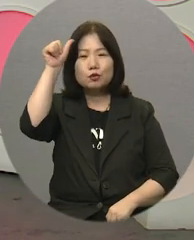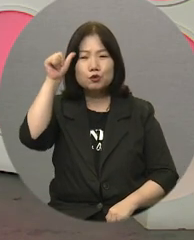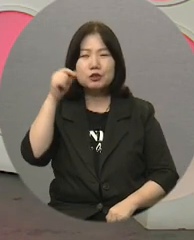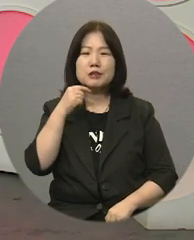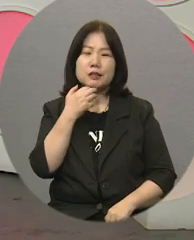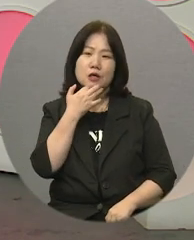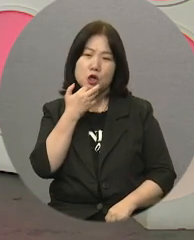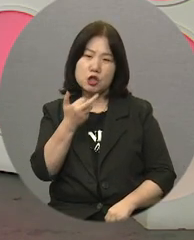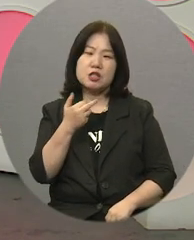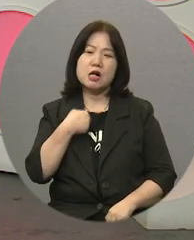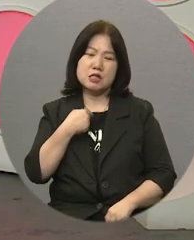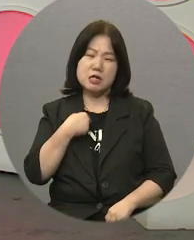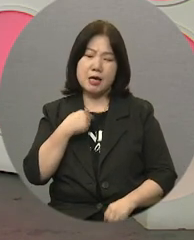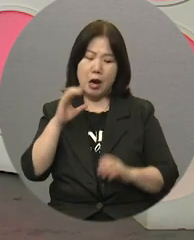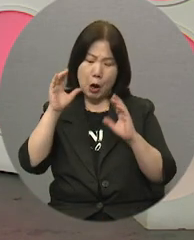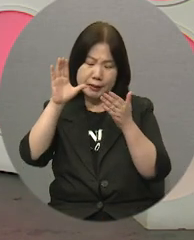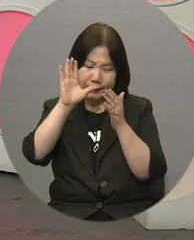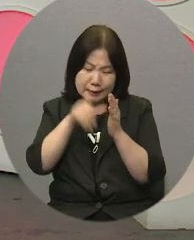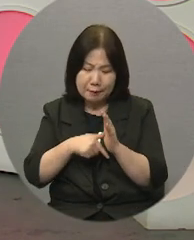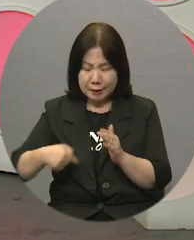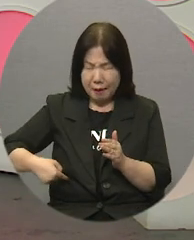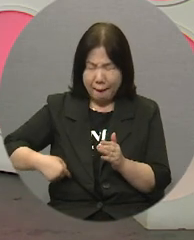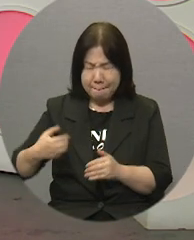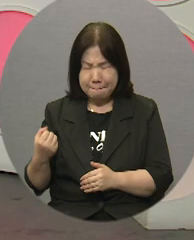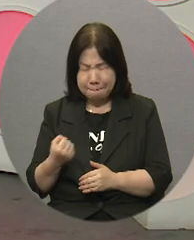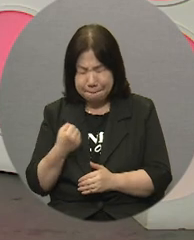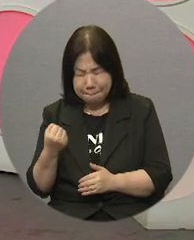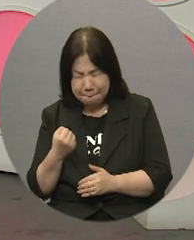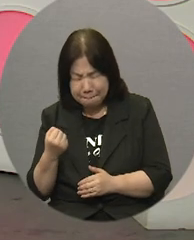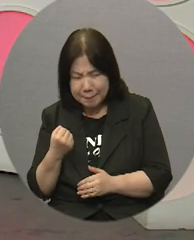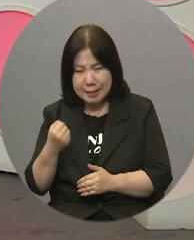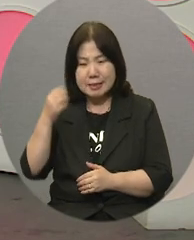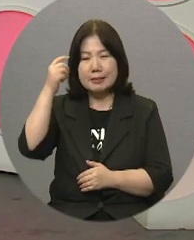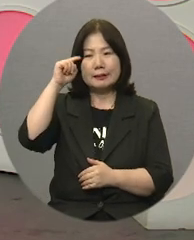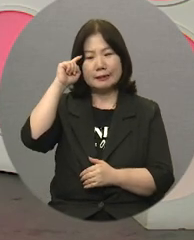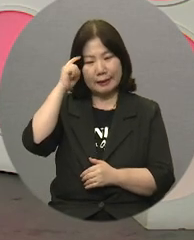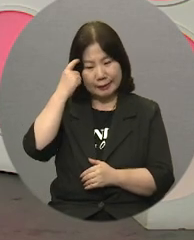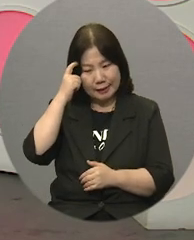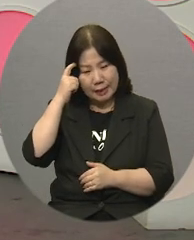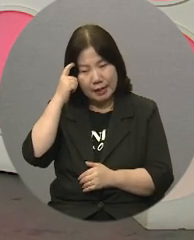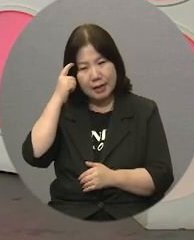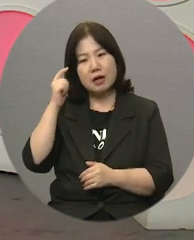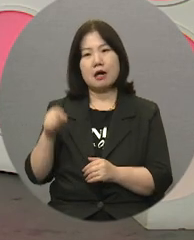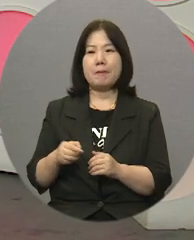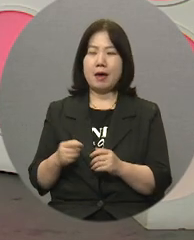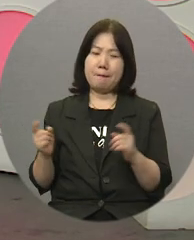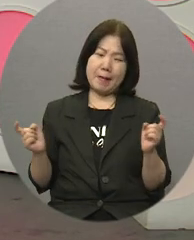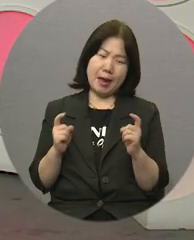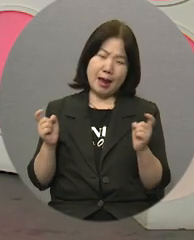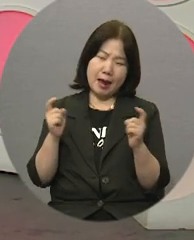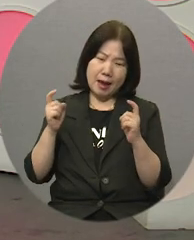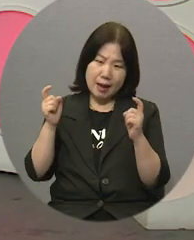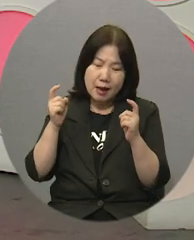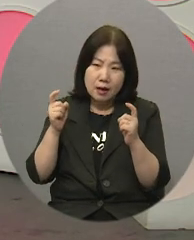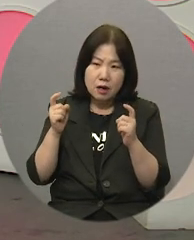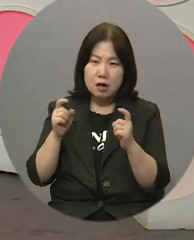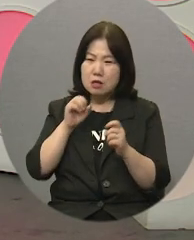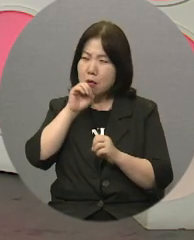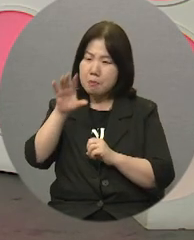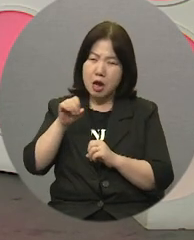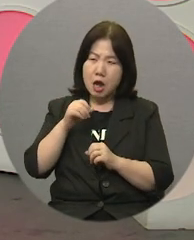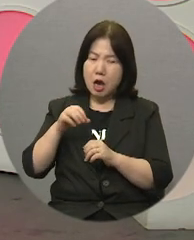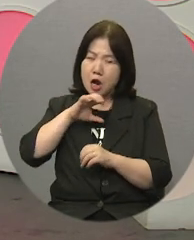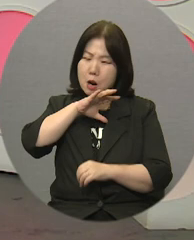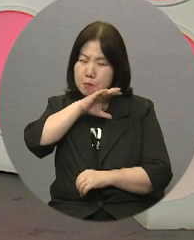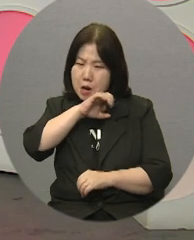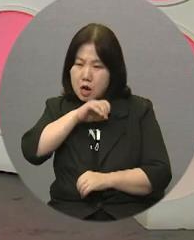사춘기는 유년기에 앙금까지 헤집이며 파도처럼 밀려왔습니다.